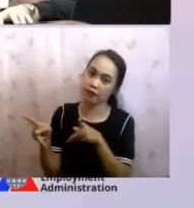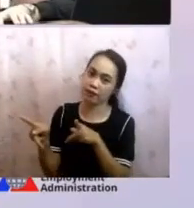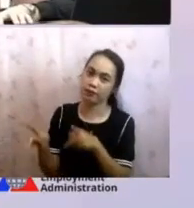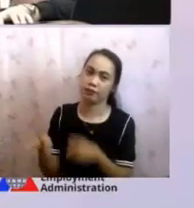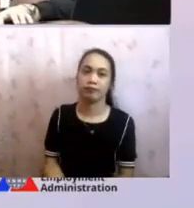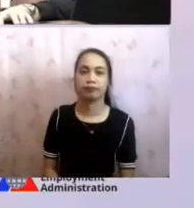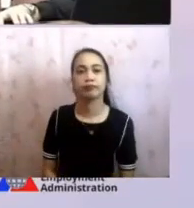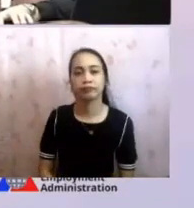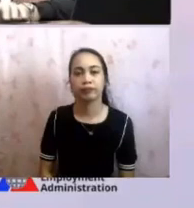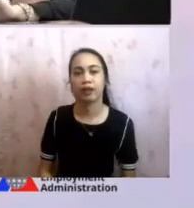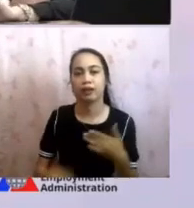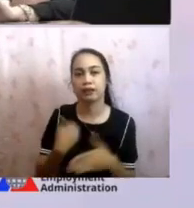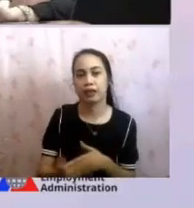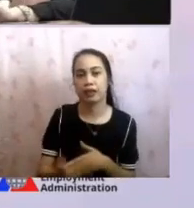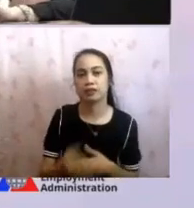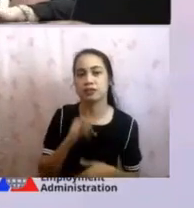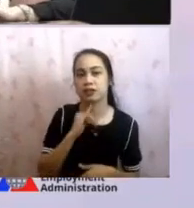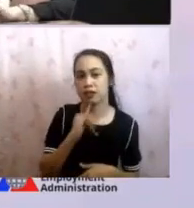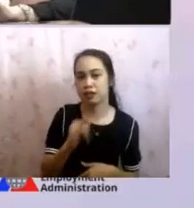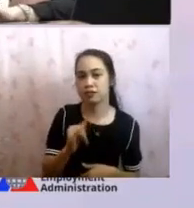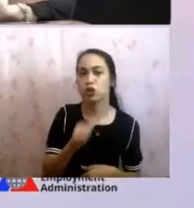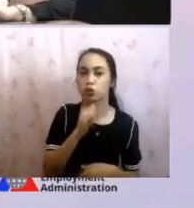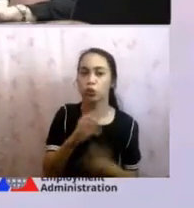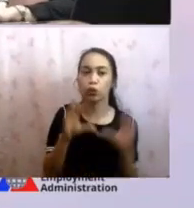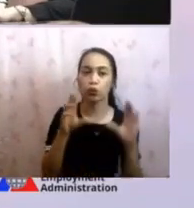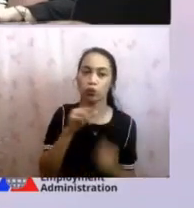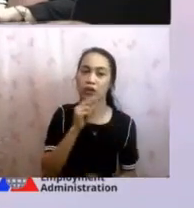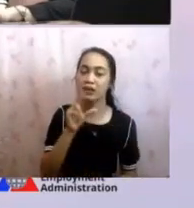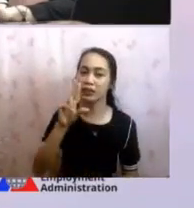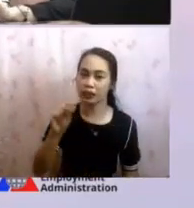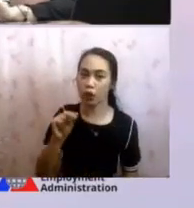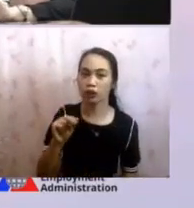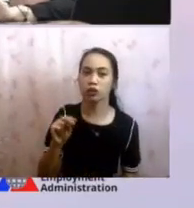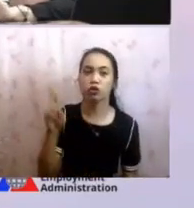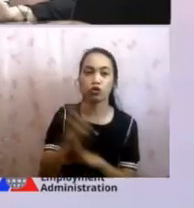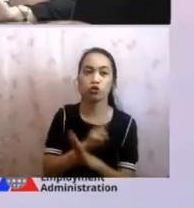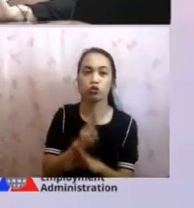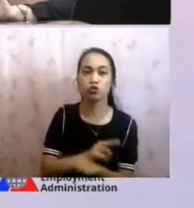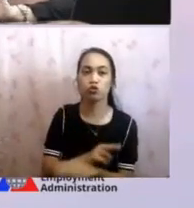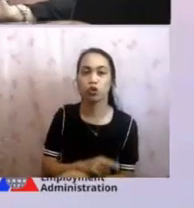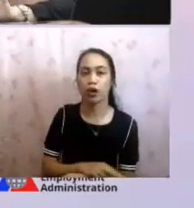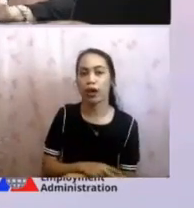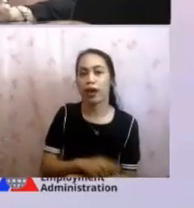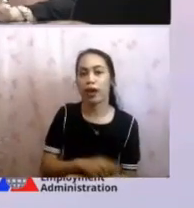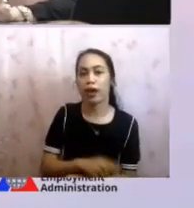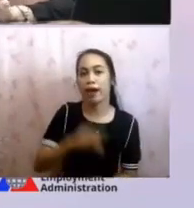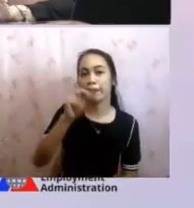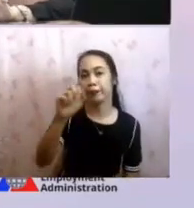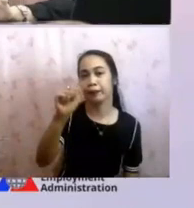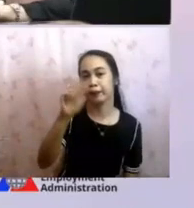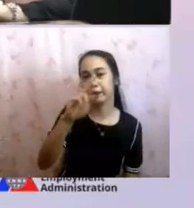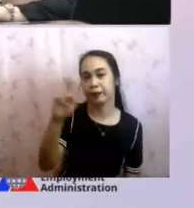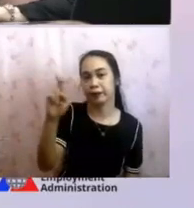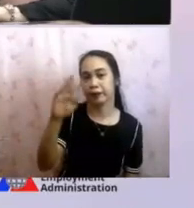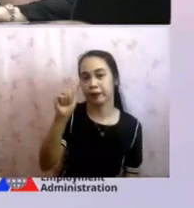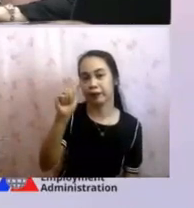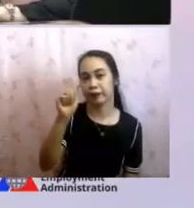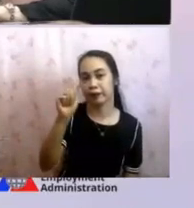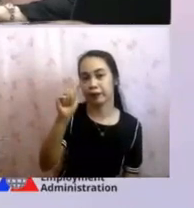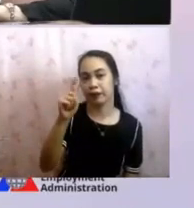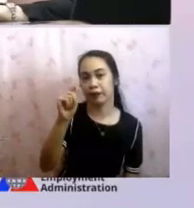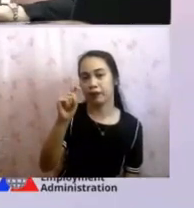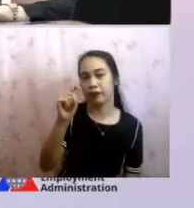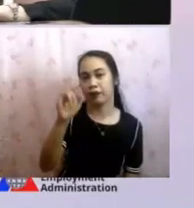not use narrative resume. So dili ka, again, as I've said sa cover letter, your